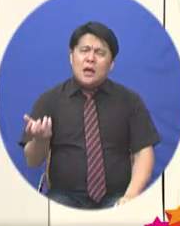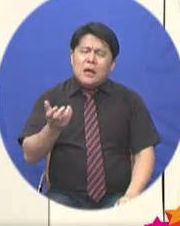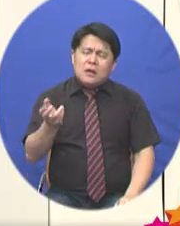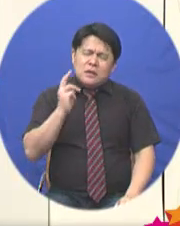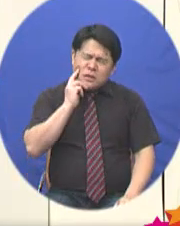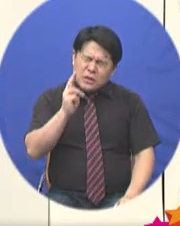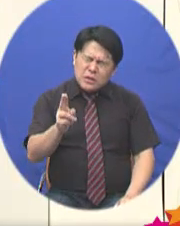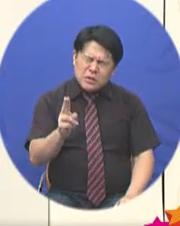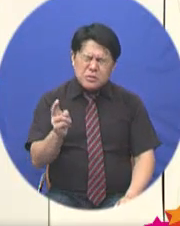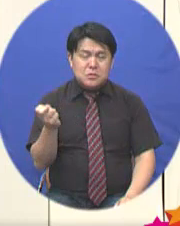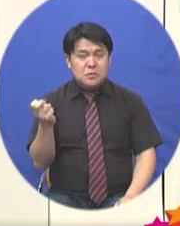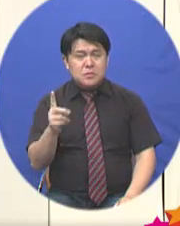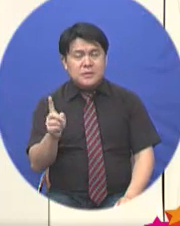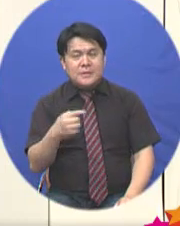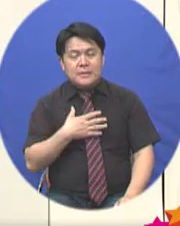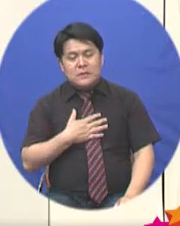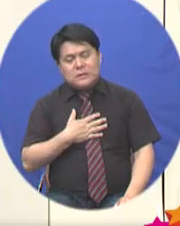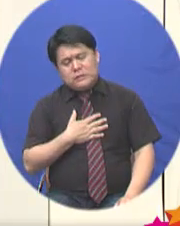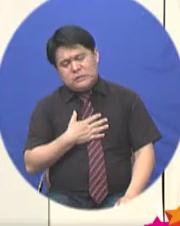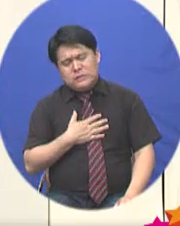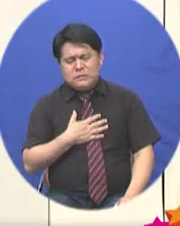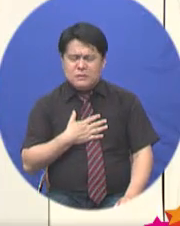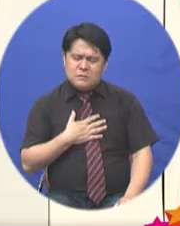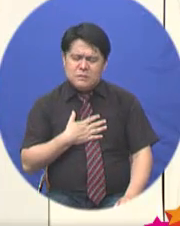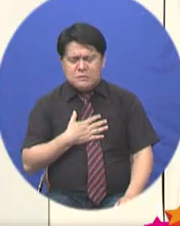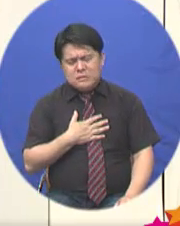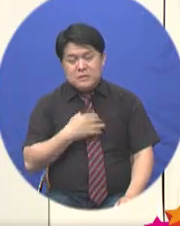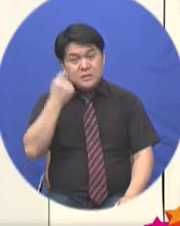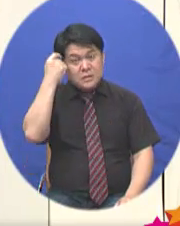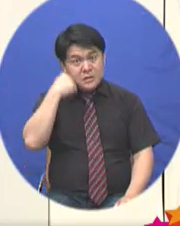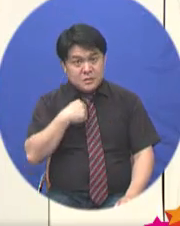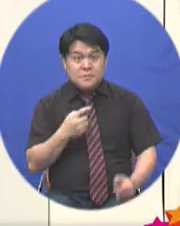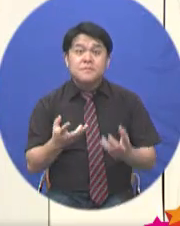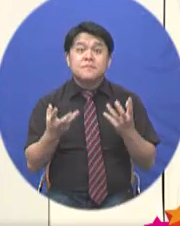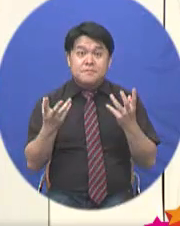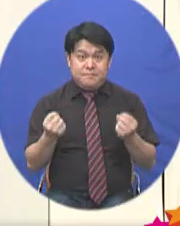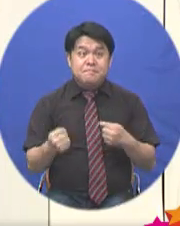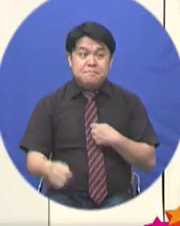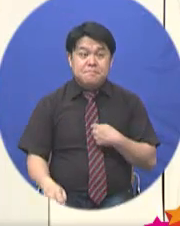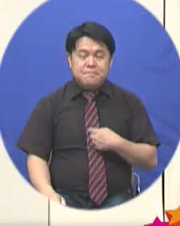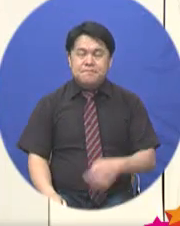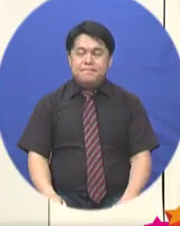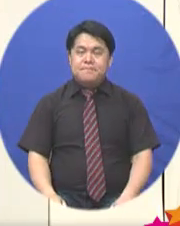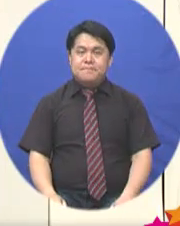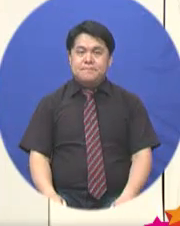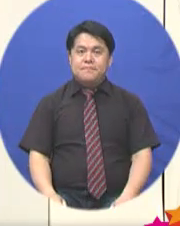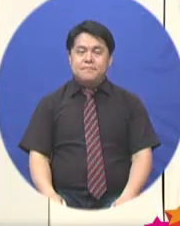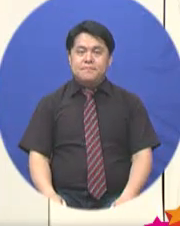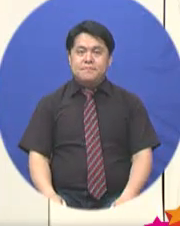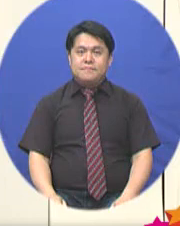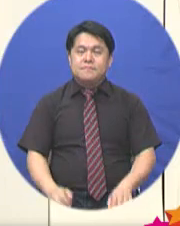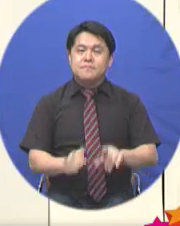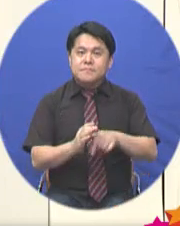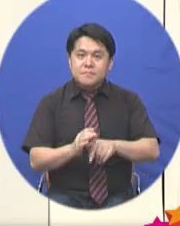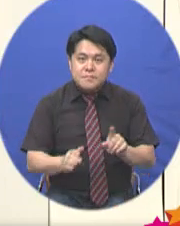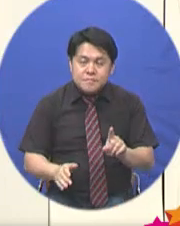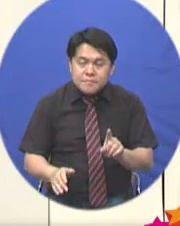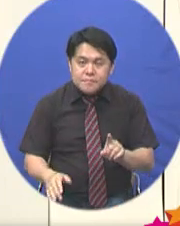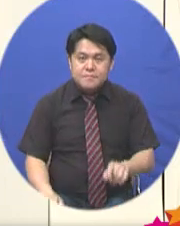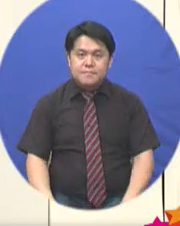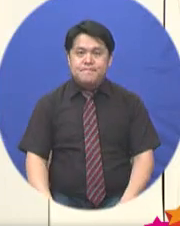같고 어딘가 좀 이렇게 편치 않은 느낌을 훨씬 더 많이 갖는 것 같아요. 네. 네. 그럴 때